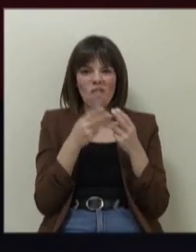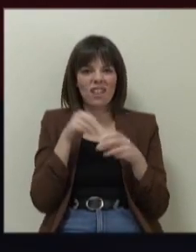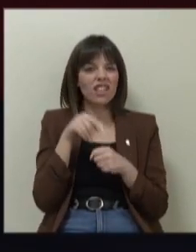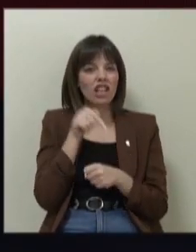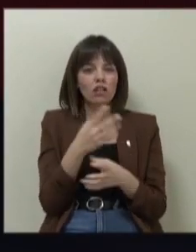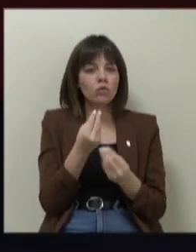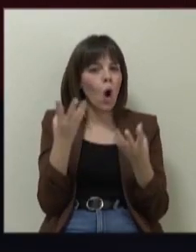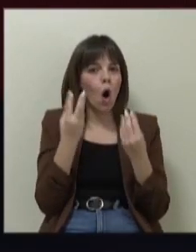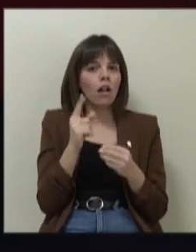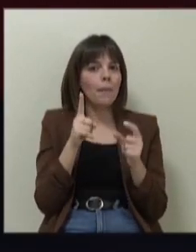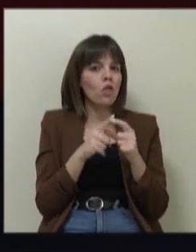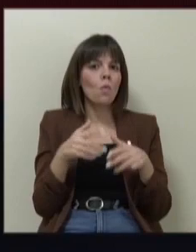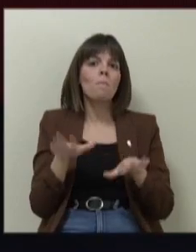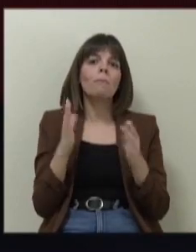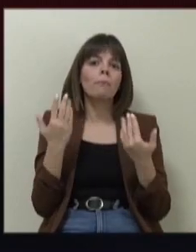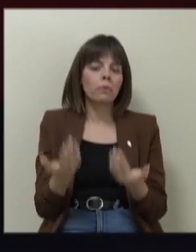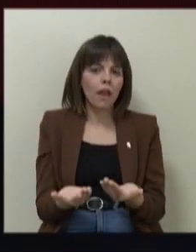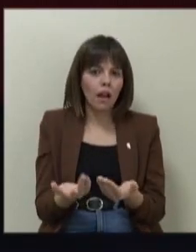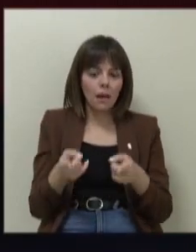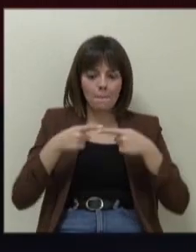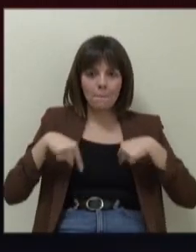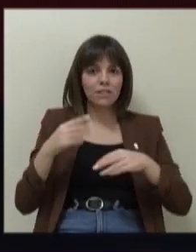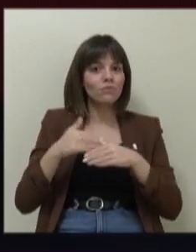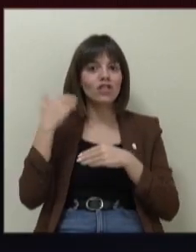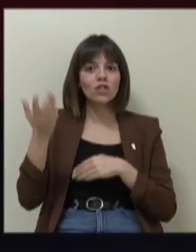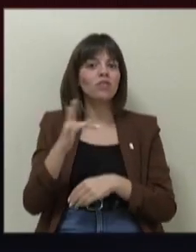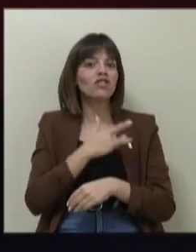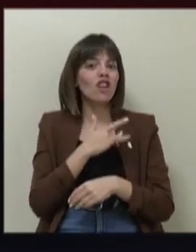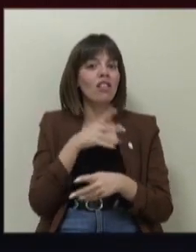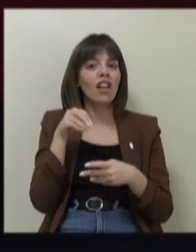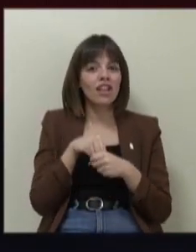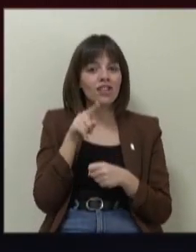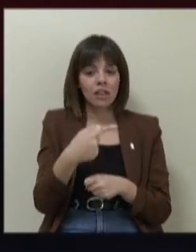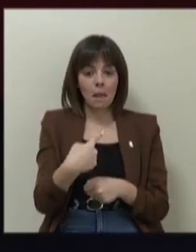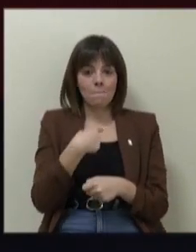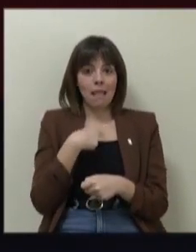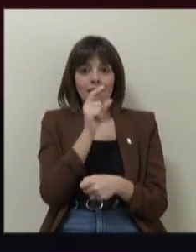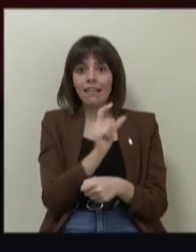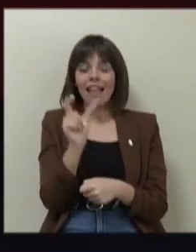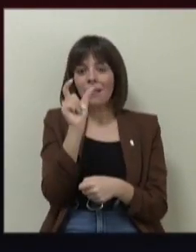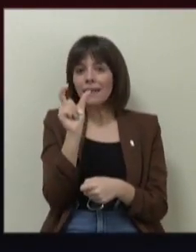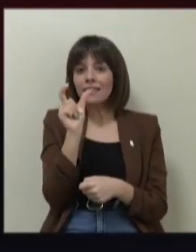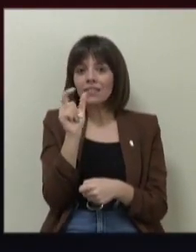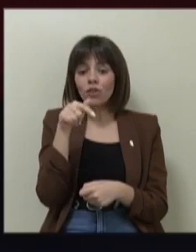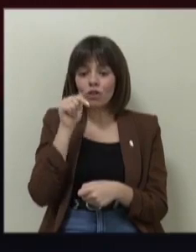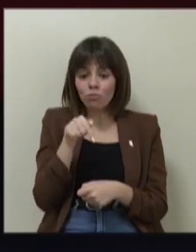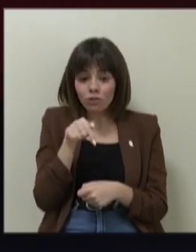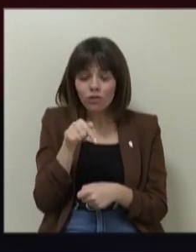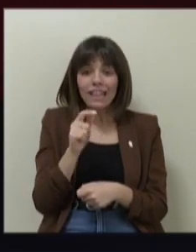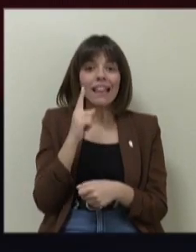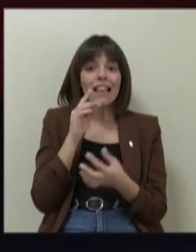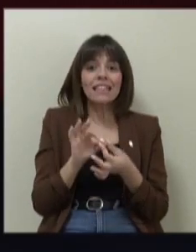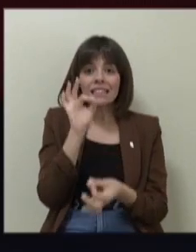çok olan bir durum değil. Yani bizim dışımızdaki canlılar için ben kelimesi bugünün